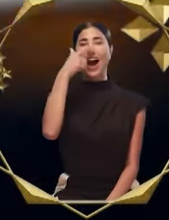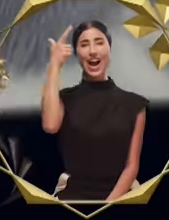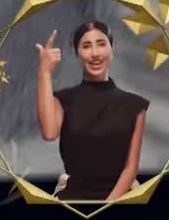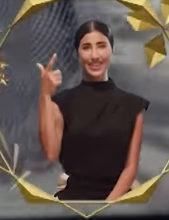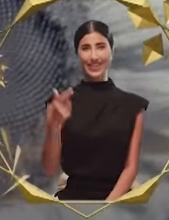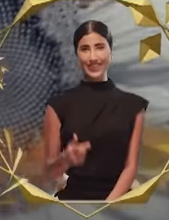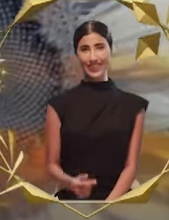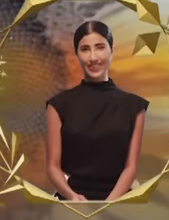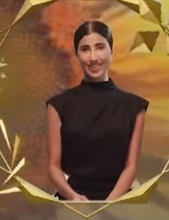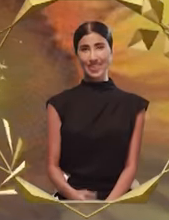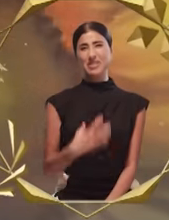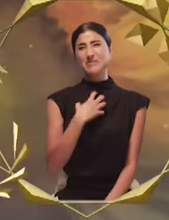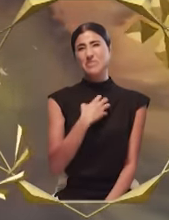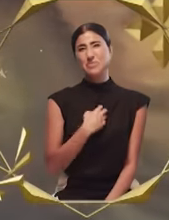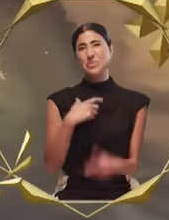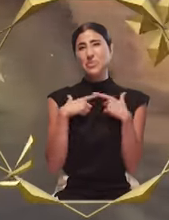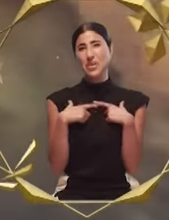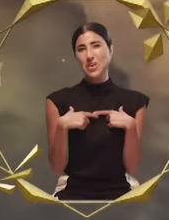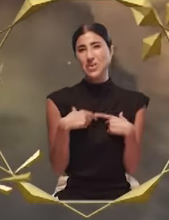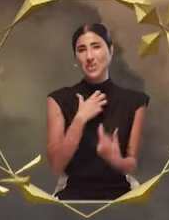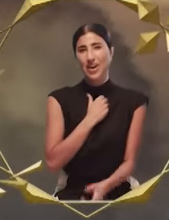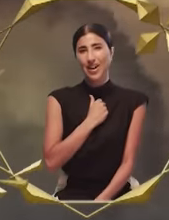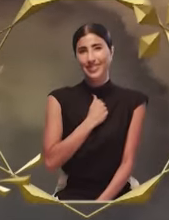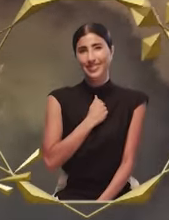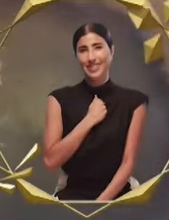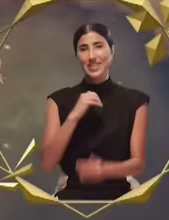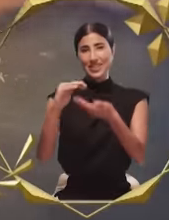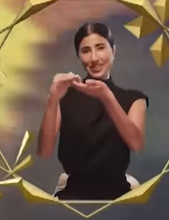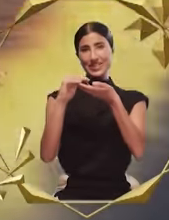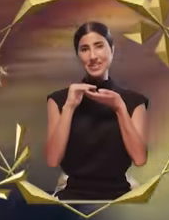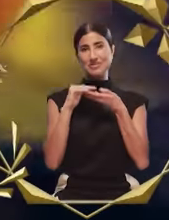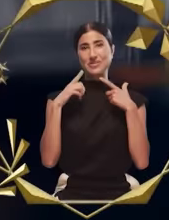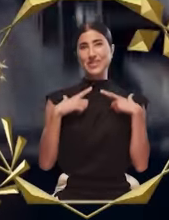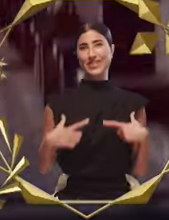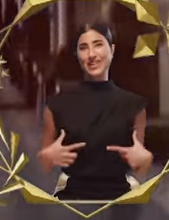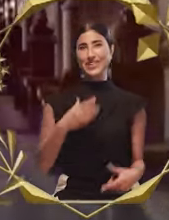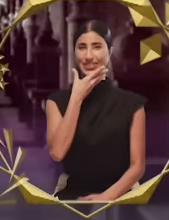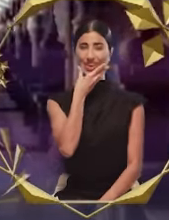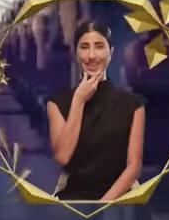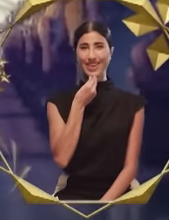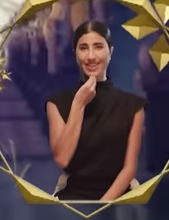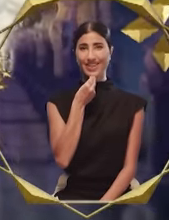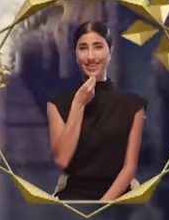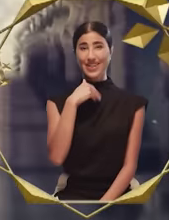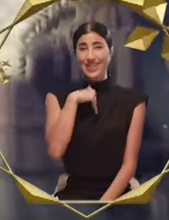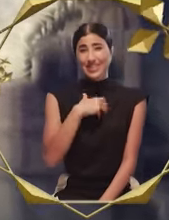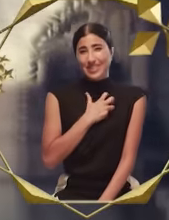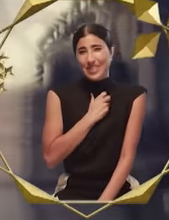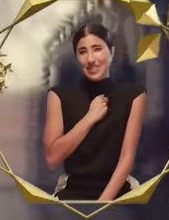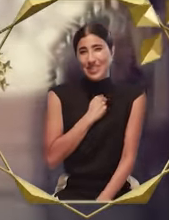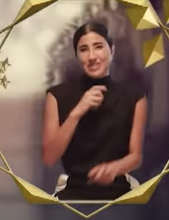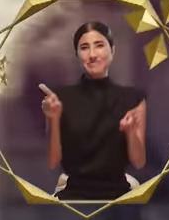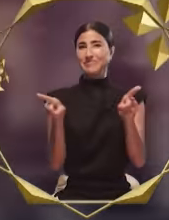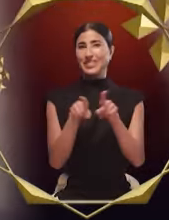أغلى، مبتورون روحا تجبر فينا شكلا، لولا النقص فينا ما